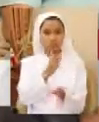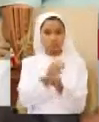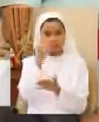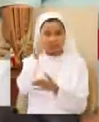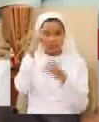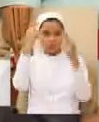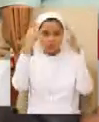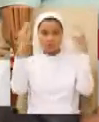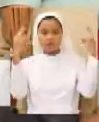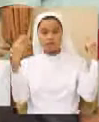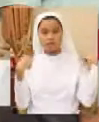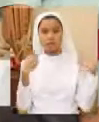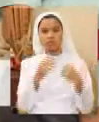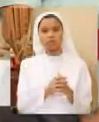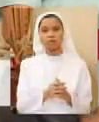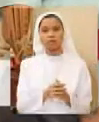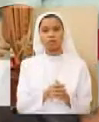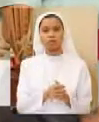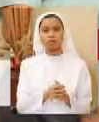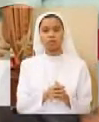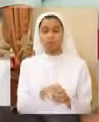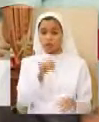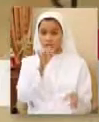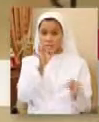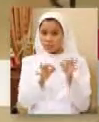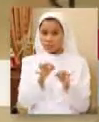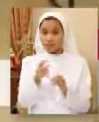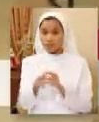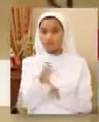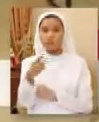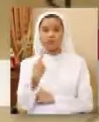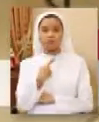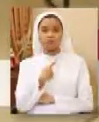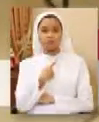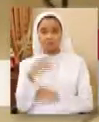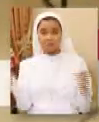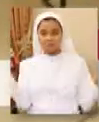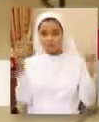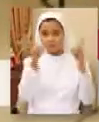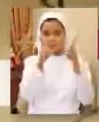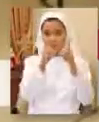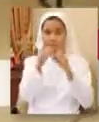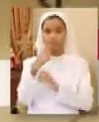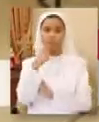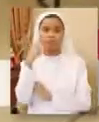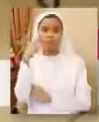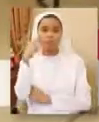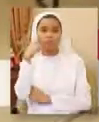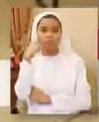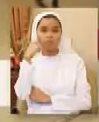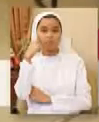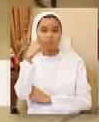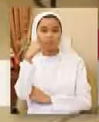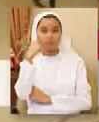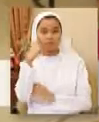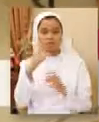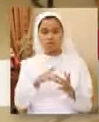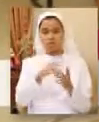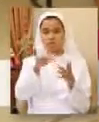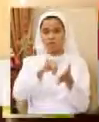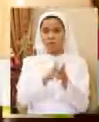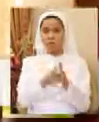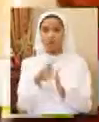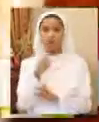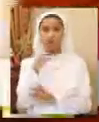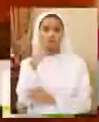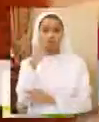di ba? Oo, kung may kilala silang deaf, halimbawa, yung, lalo na yung mga hindi pa talaga nakapag, ano, hindi pa na-socialize,